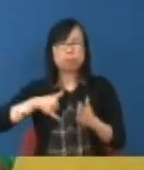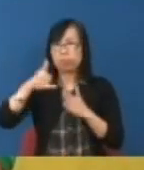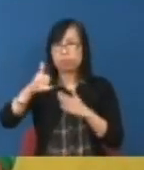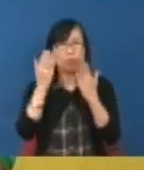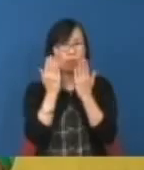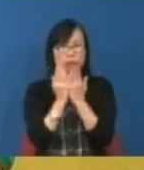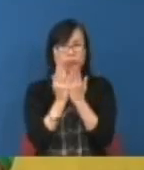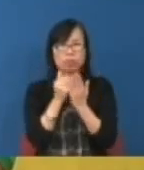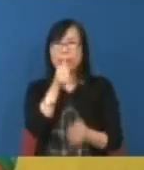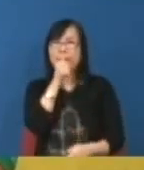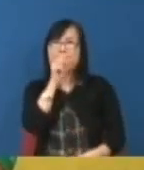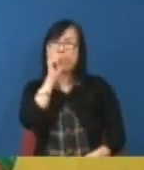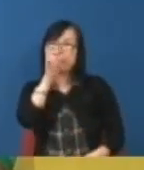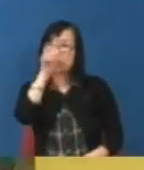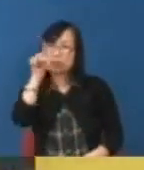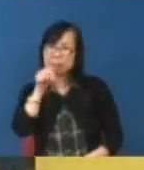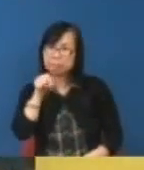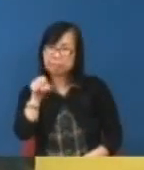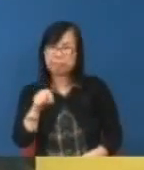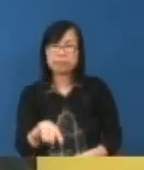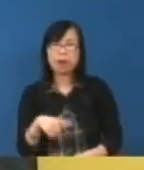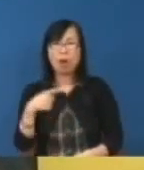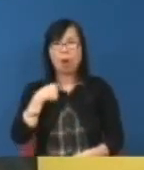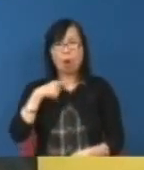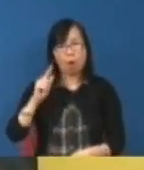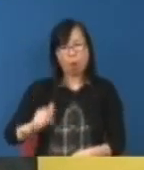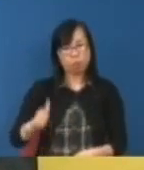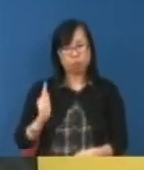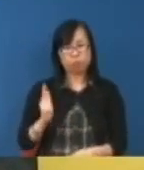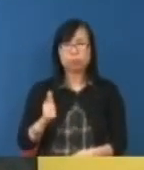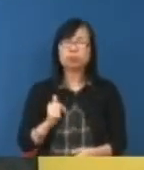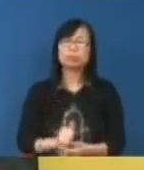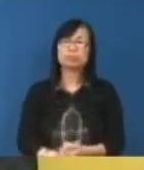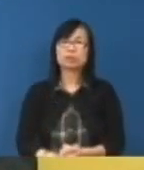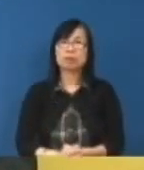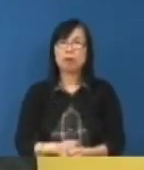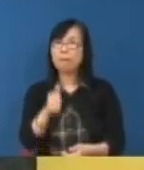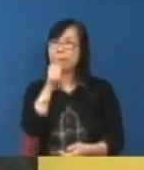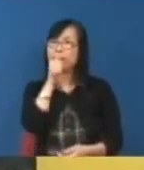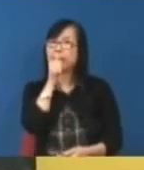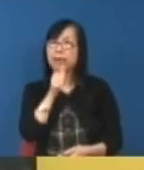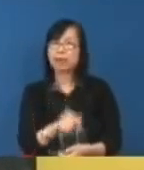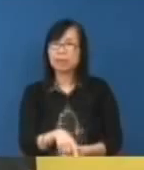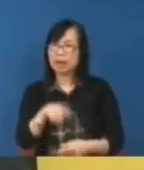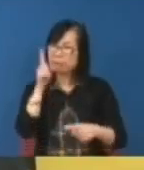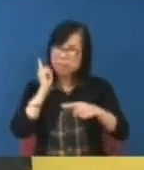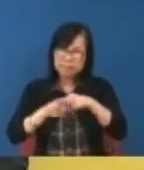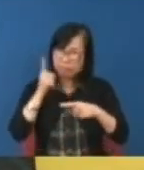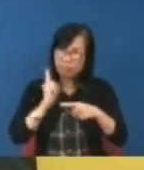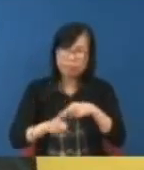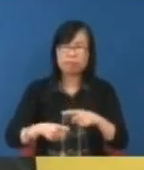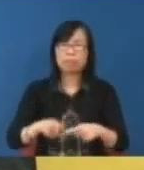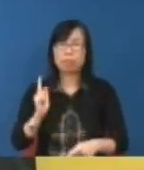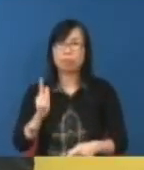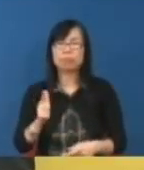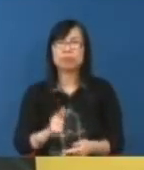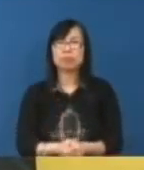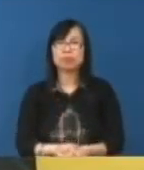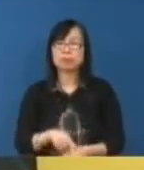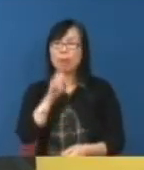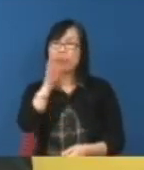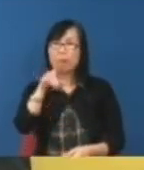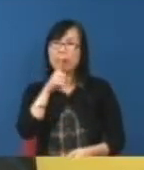有另我有另一個教壞細路嘅例嘅。 係啊， 就有我朋友有個仔咧，就係八歲到啦。咁有一日同個老豆講。